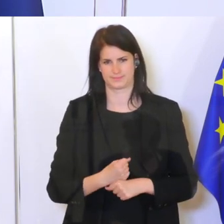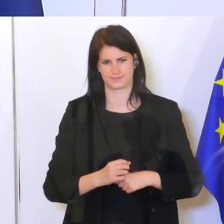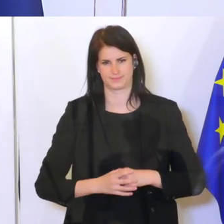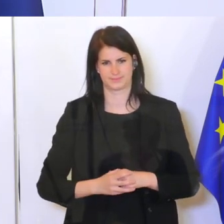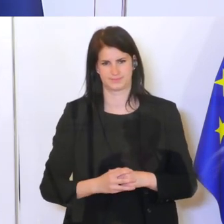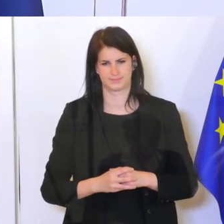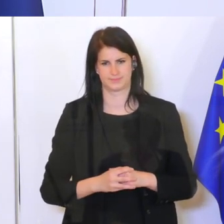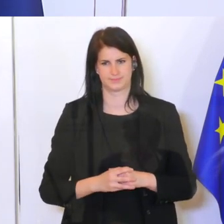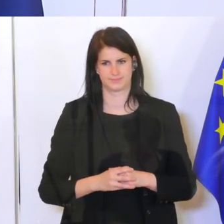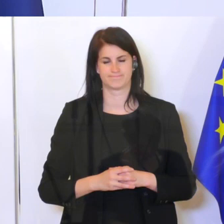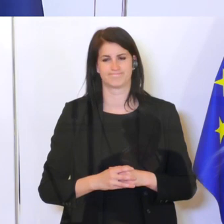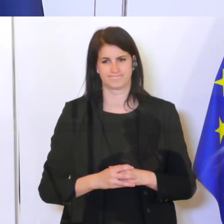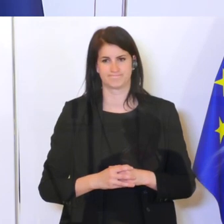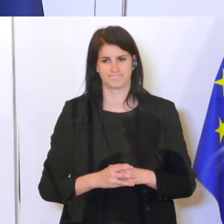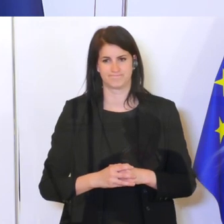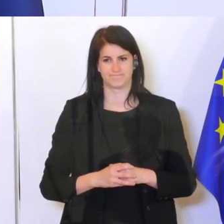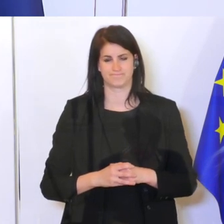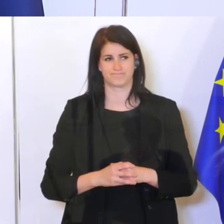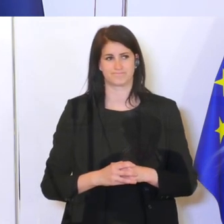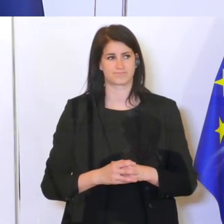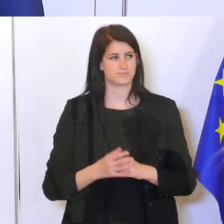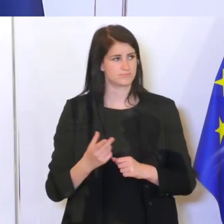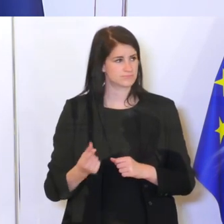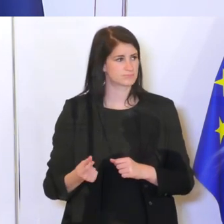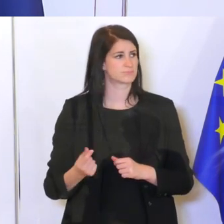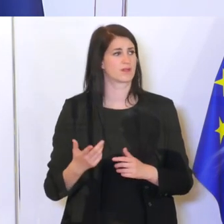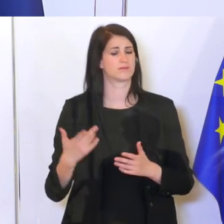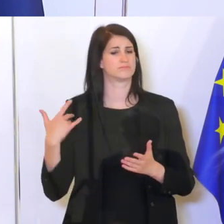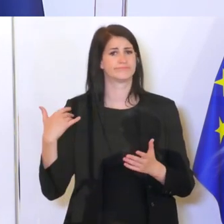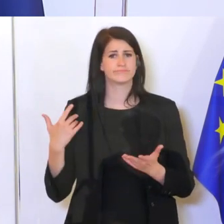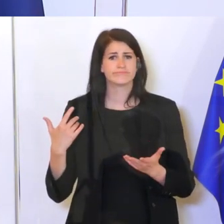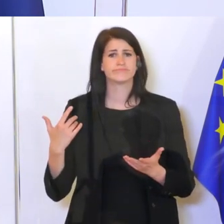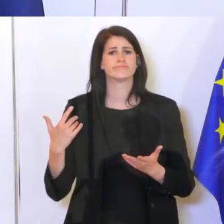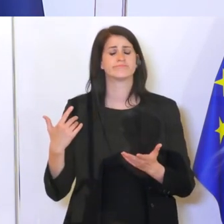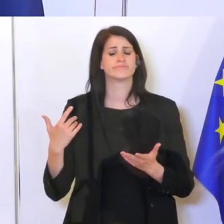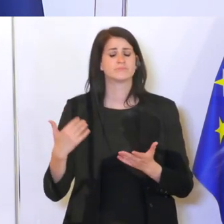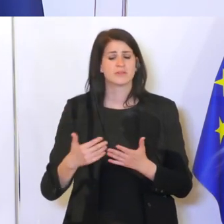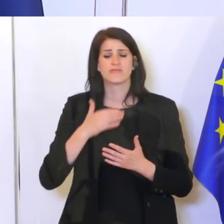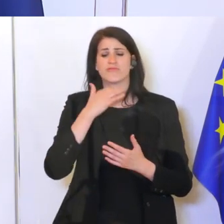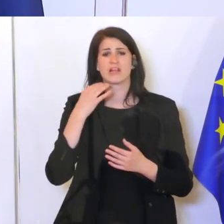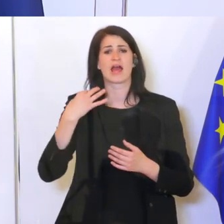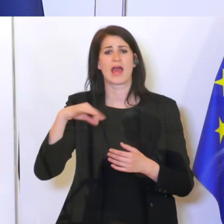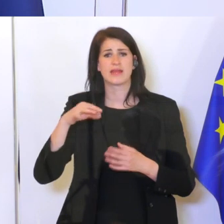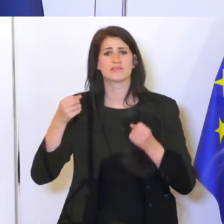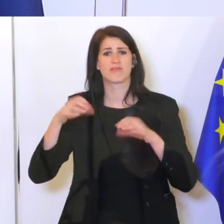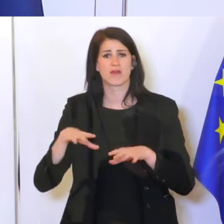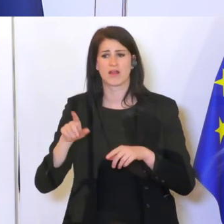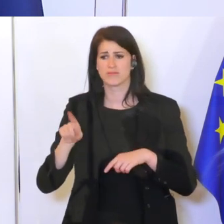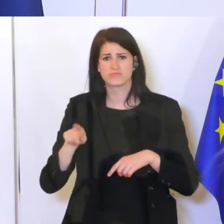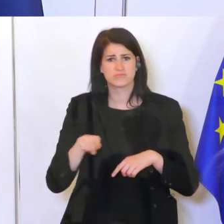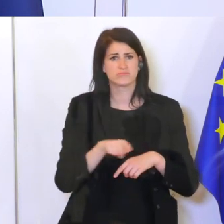muss. Viele von diesen schwierigen Einzelfällen werden die neuen Bestimmungen